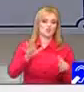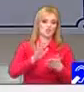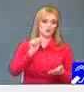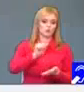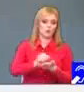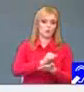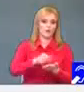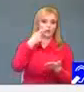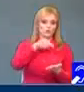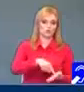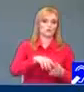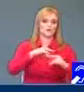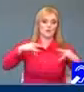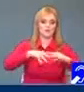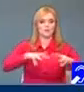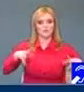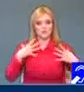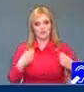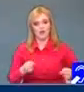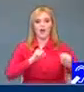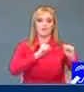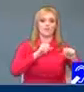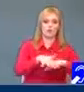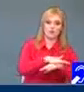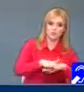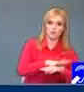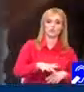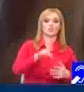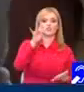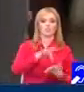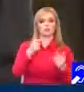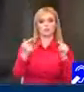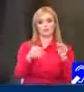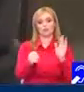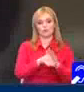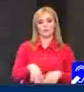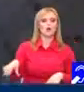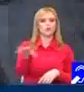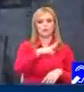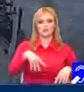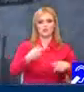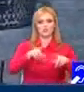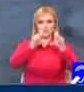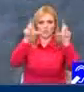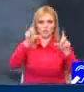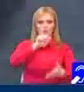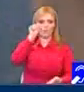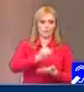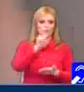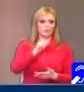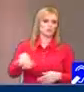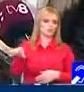masa Ministerului Sănătății, Avocatului Poporului și la Centrul Național Anticorupție. Toate instituțiile au făcut publice